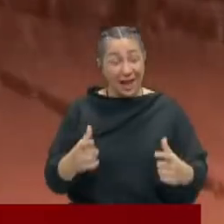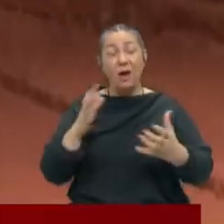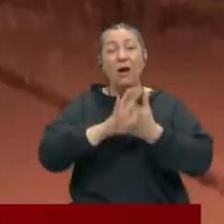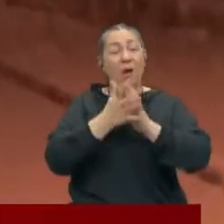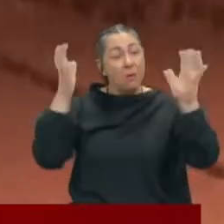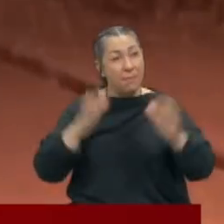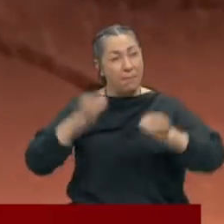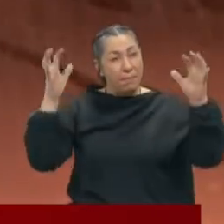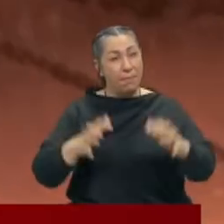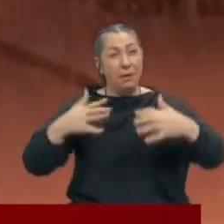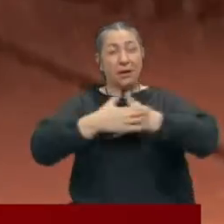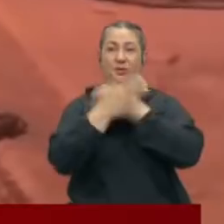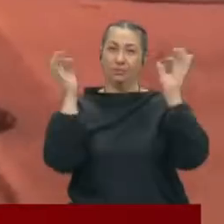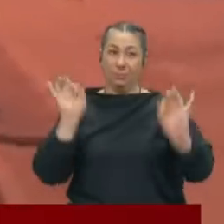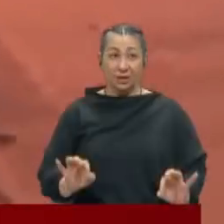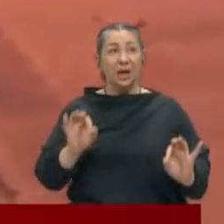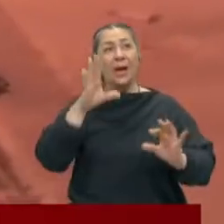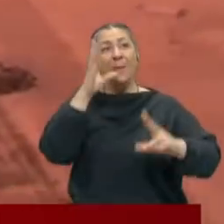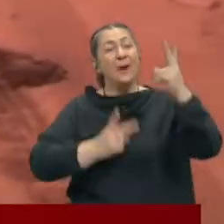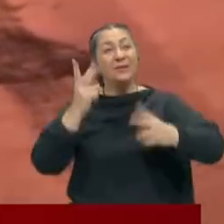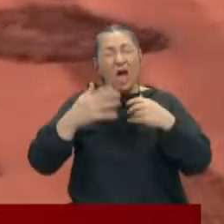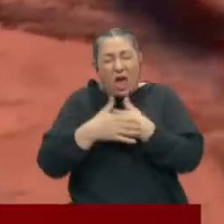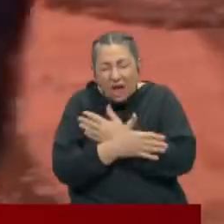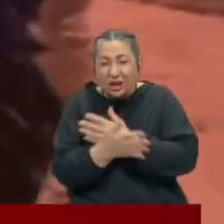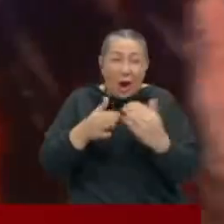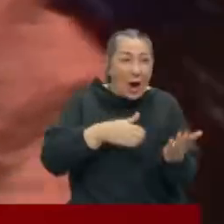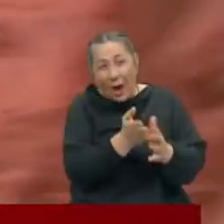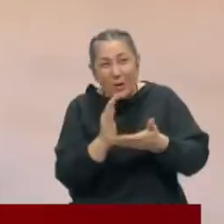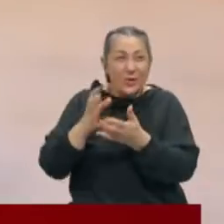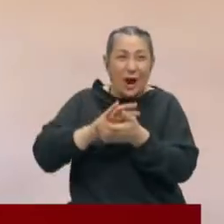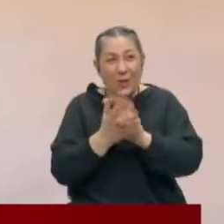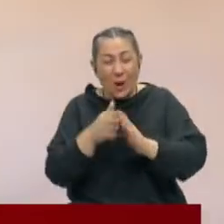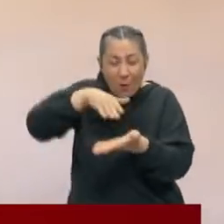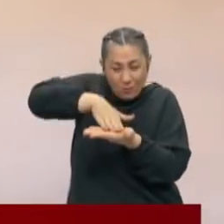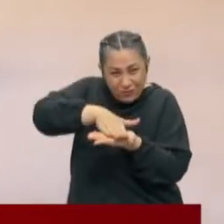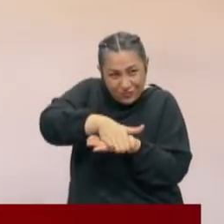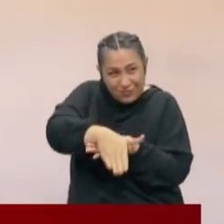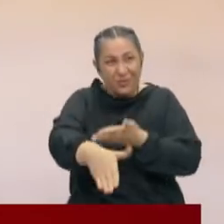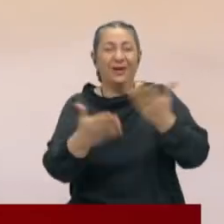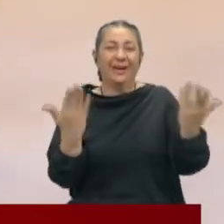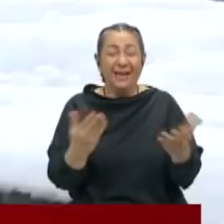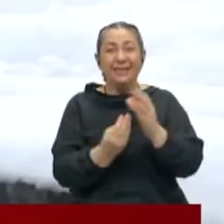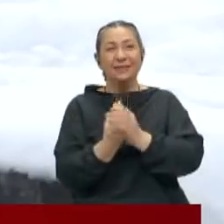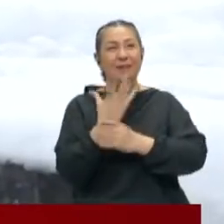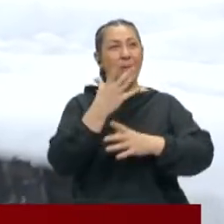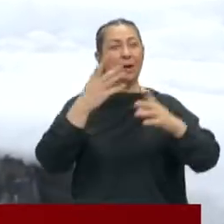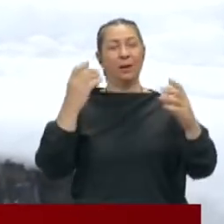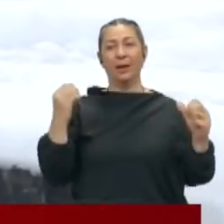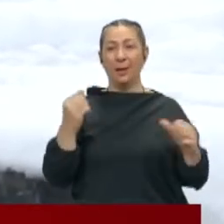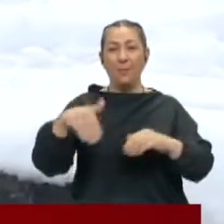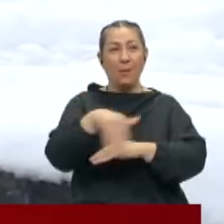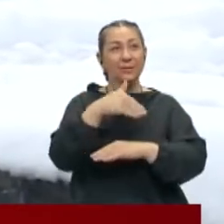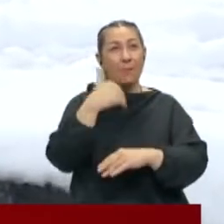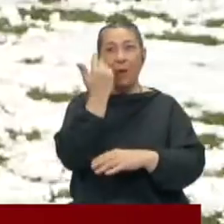yağışı gece saatlerinde başladı. Kimi geceden sokağa çıkıp kar topu oynadı, yokuş aşağı kaydı. Sabah şehrin,